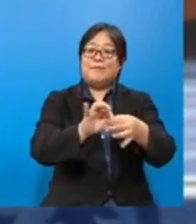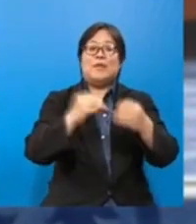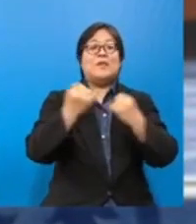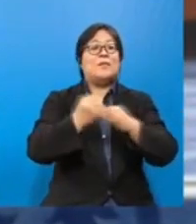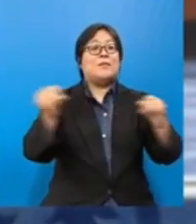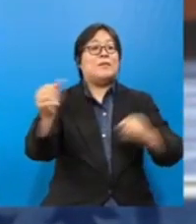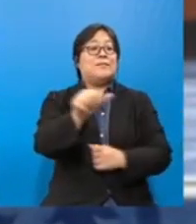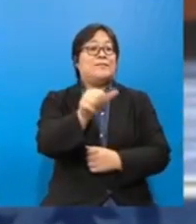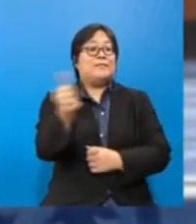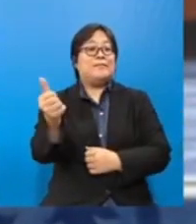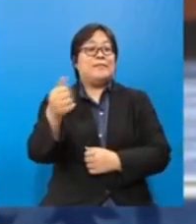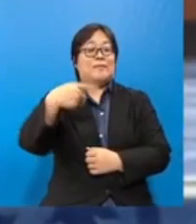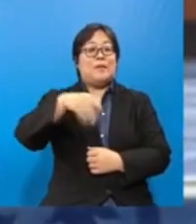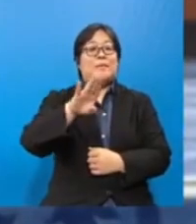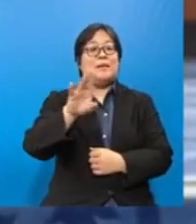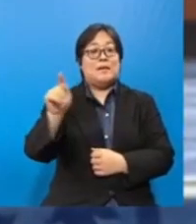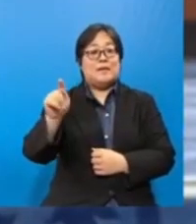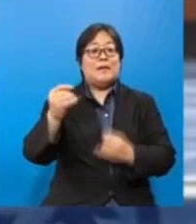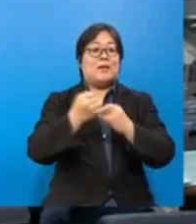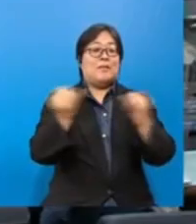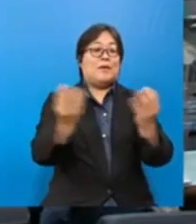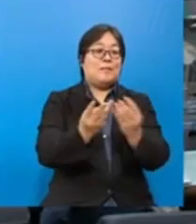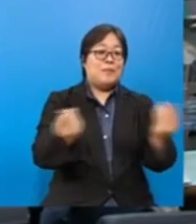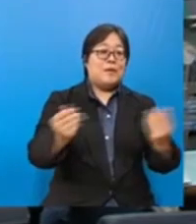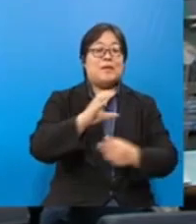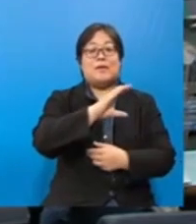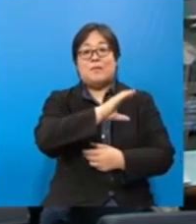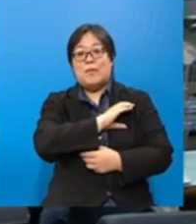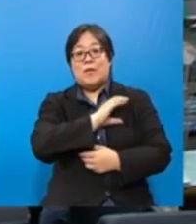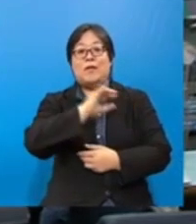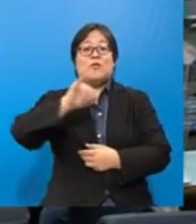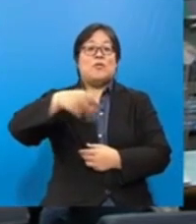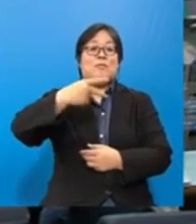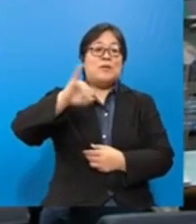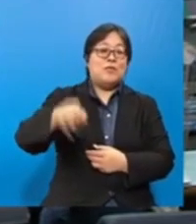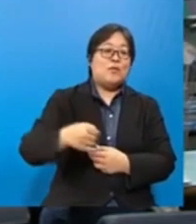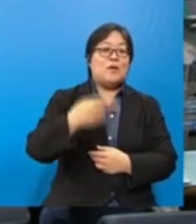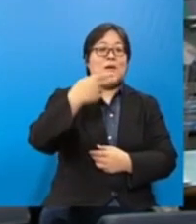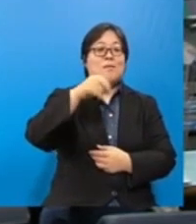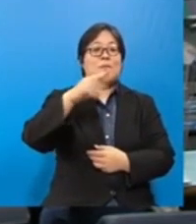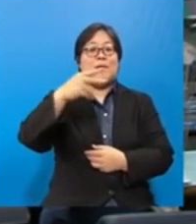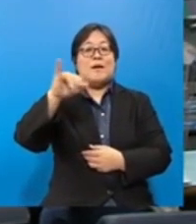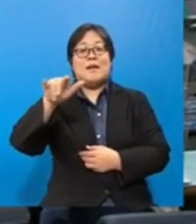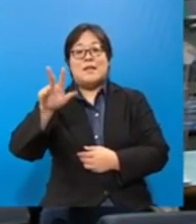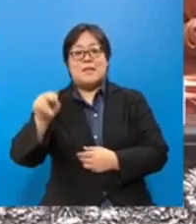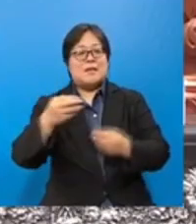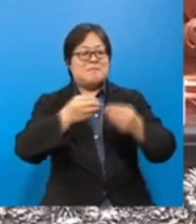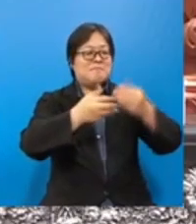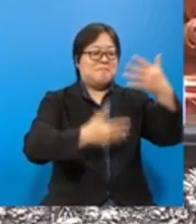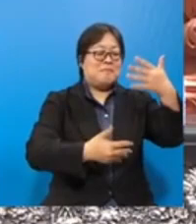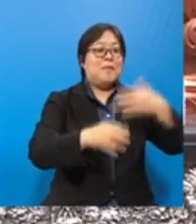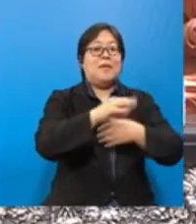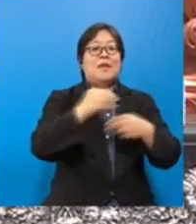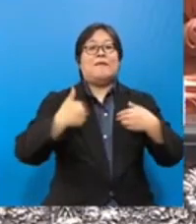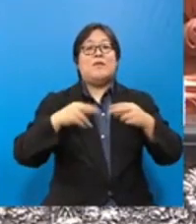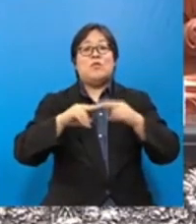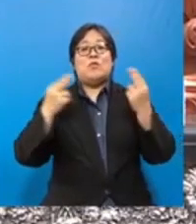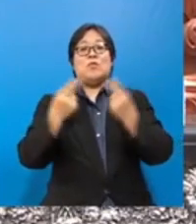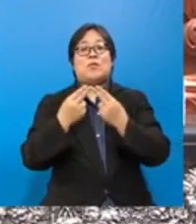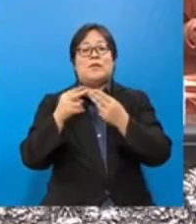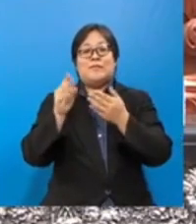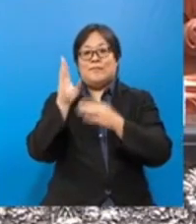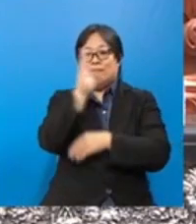jabatan-jabatan lain tipe-tipe jabatan nah pdrm JYJ perhilitan dan sebagainya ada juga unit